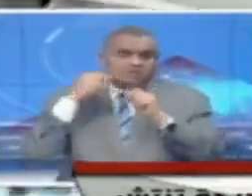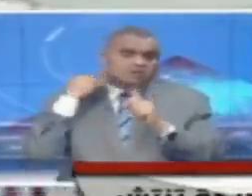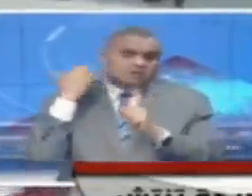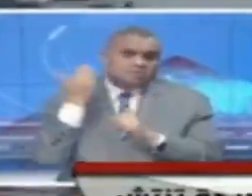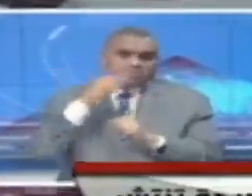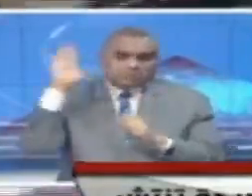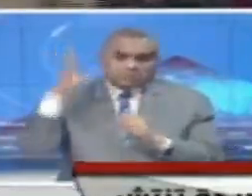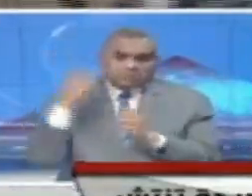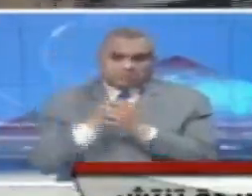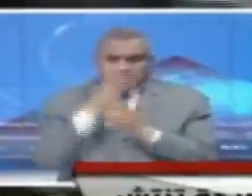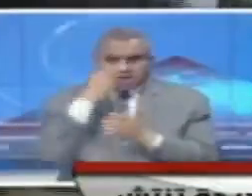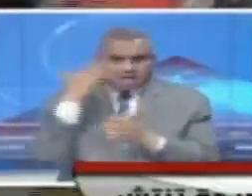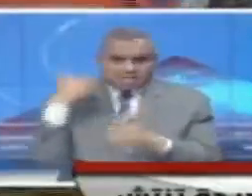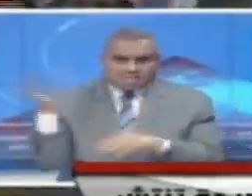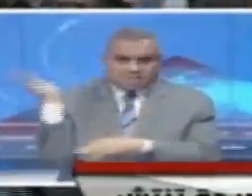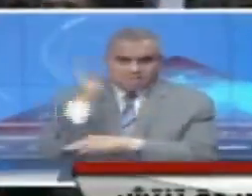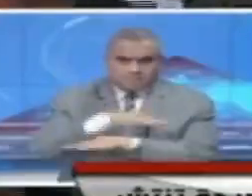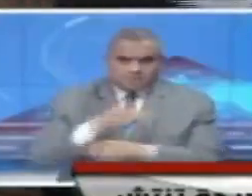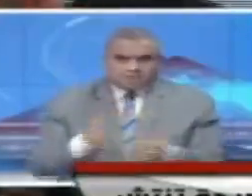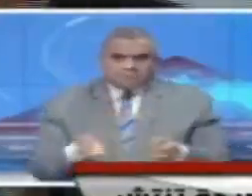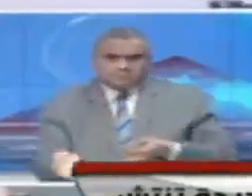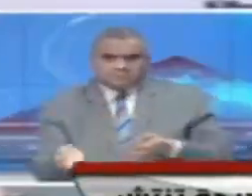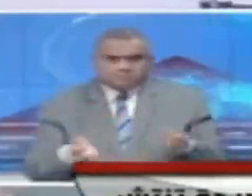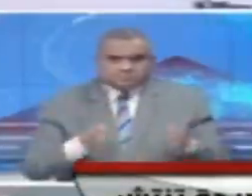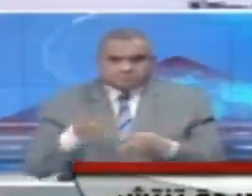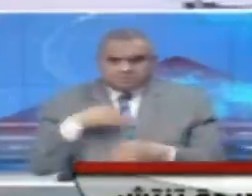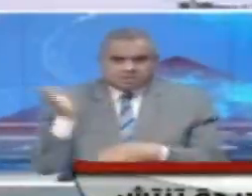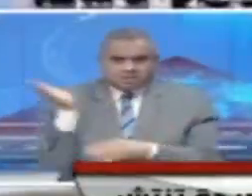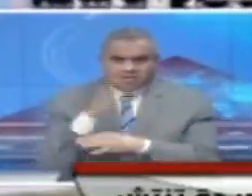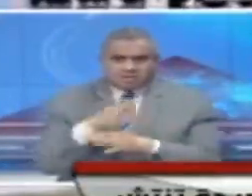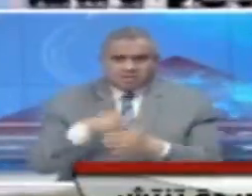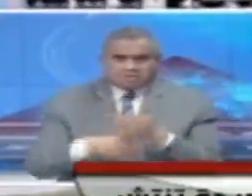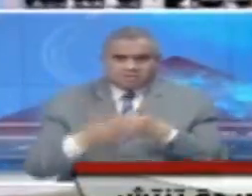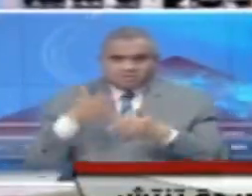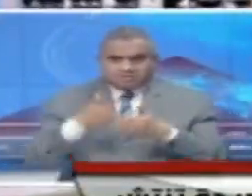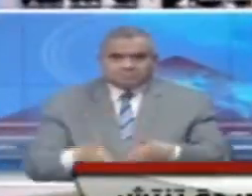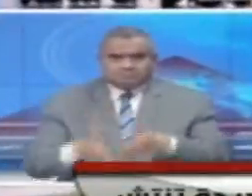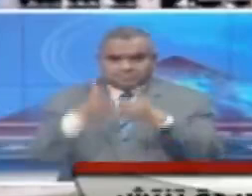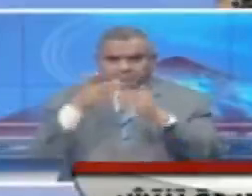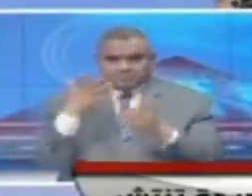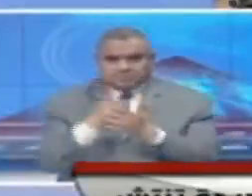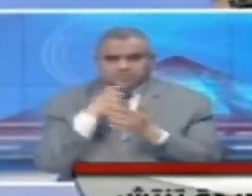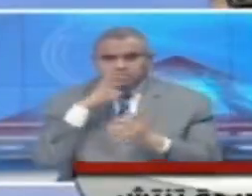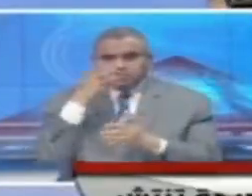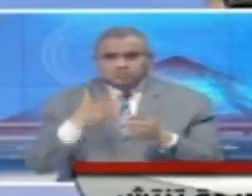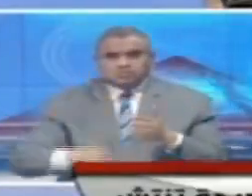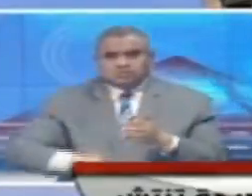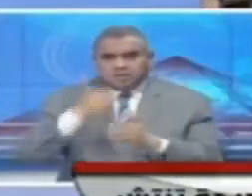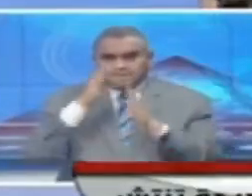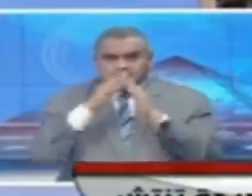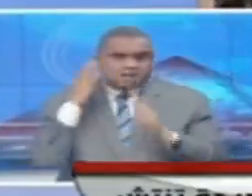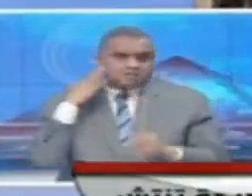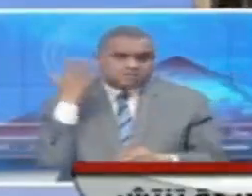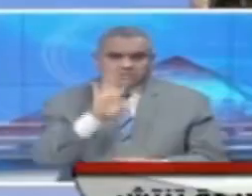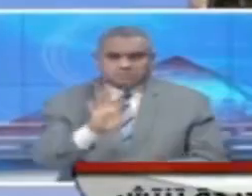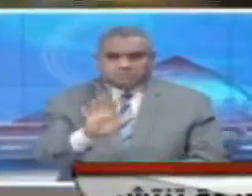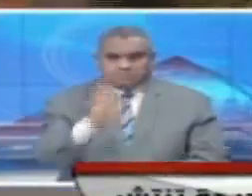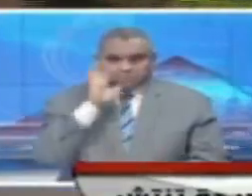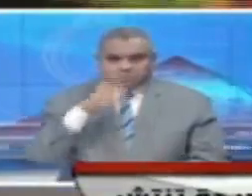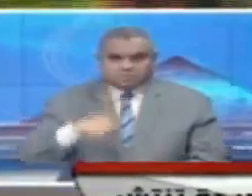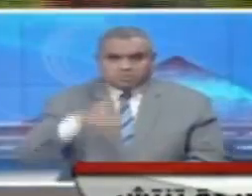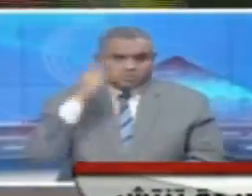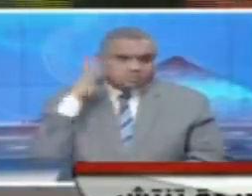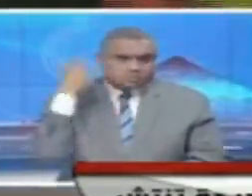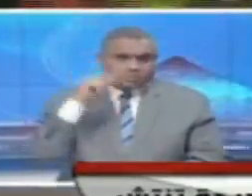ضاعت تحت براثن فساد عقود. تنفيذ مدن الجيل الرابع جاء لاستعادة وجه مصر الجميل، وفي مقدمة